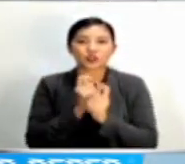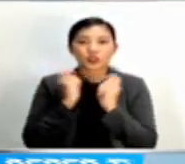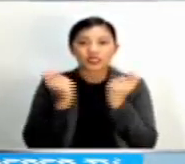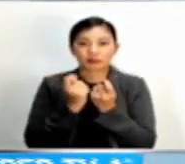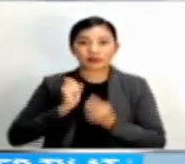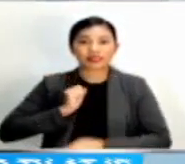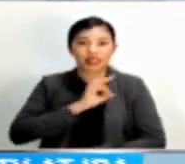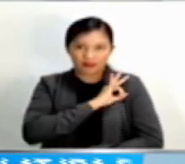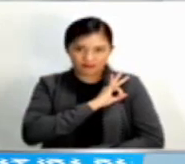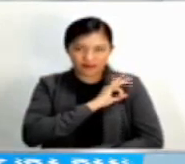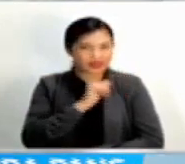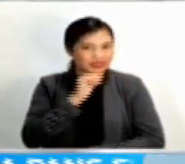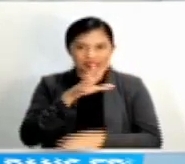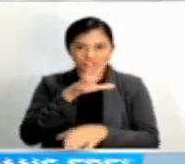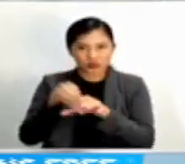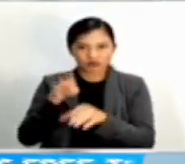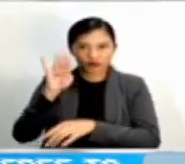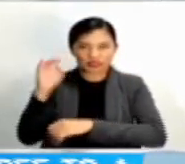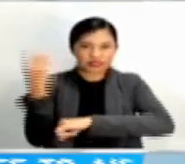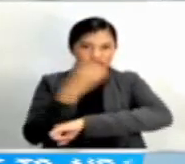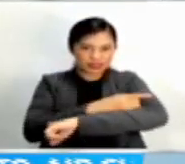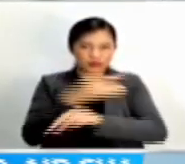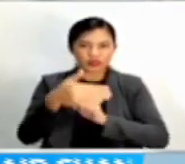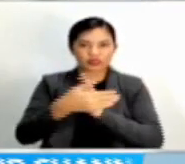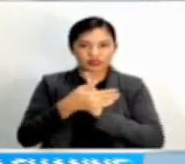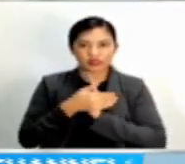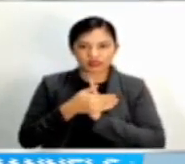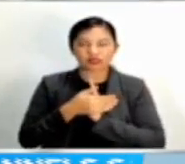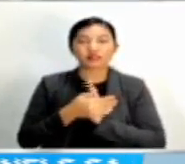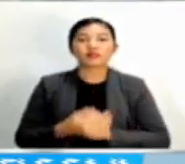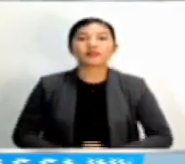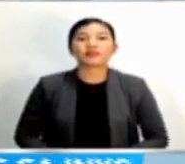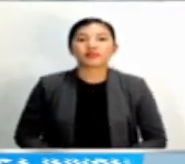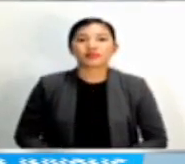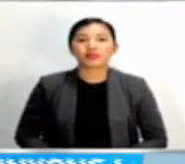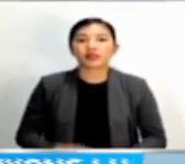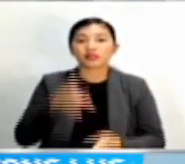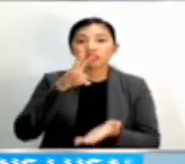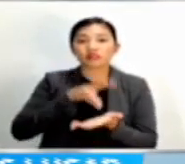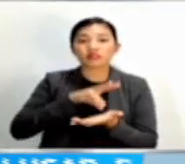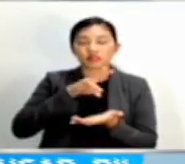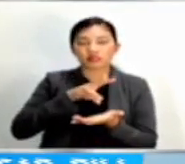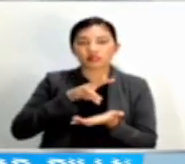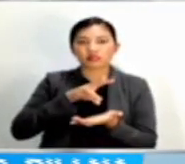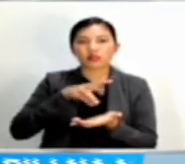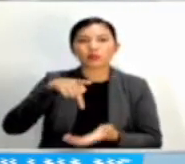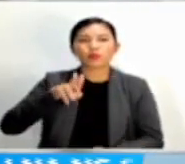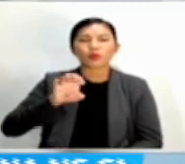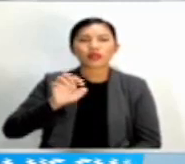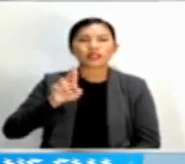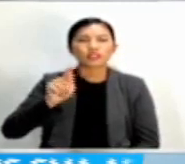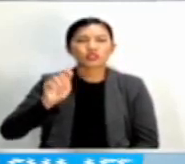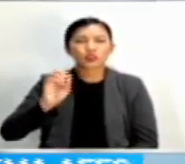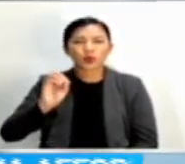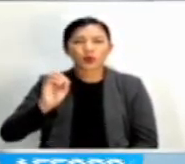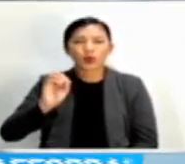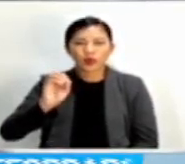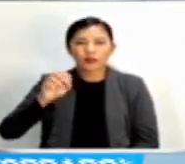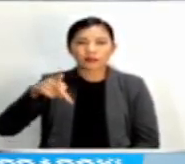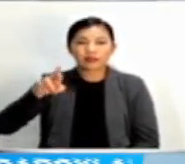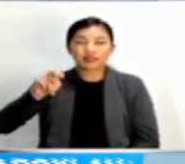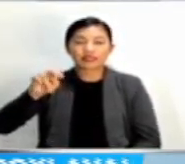Palawan hanggang June 30. Ang kabiserang Puerto Princesa naman nasa mas mahigpit pa na MECQ